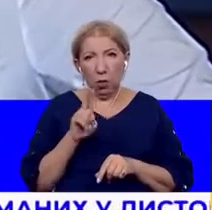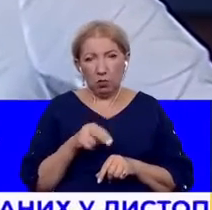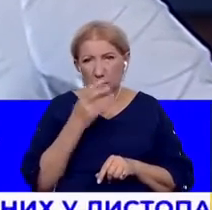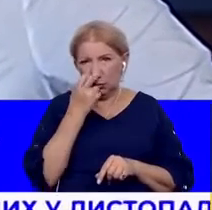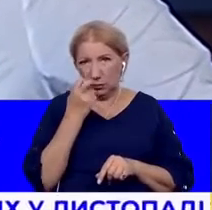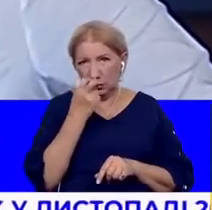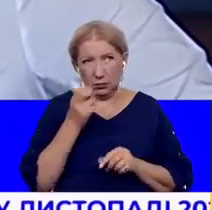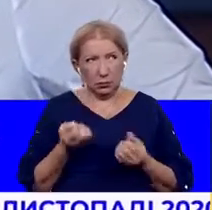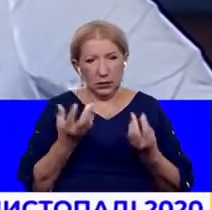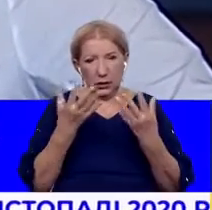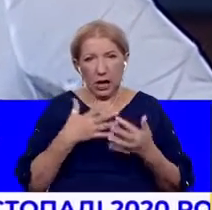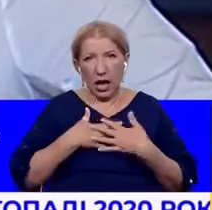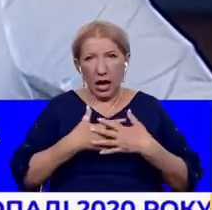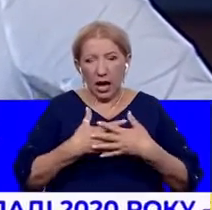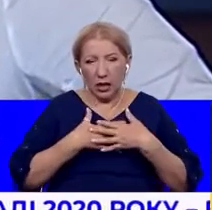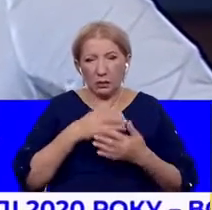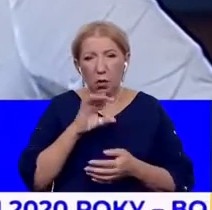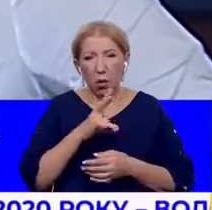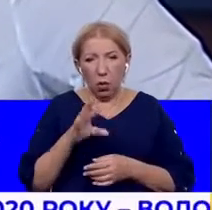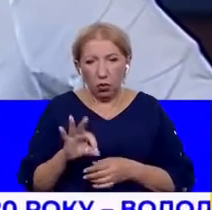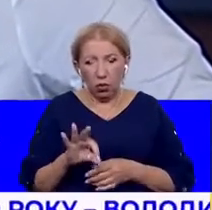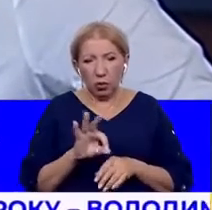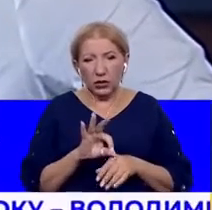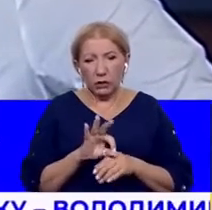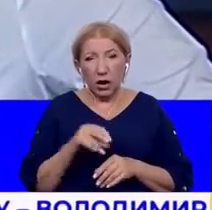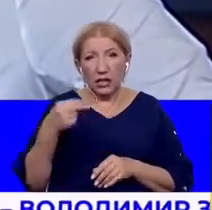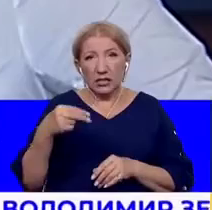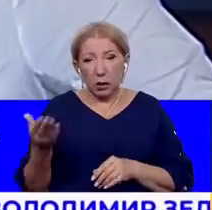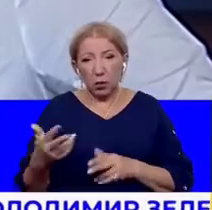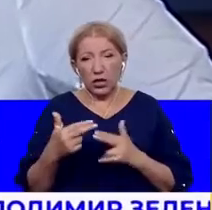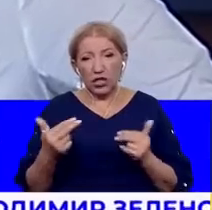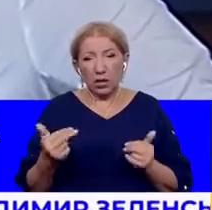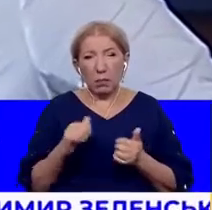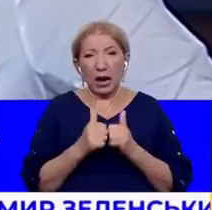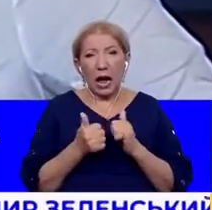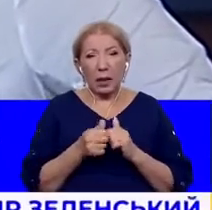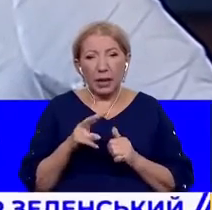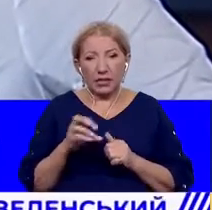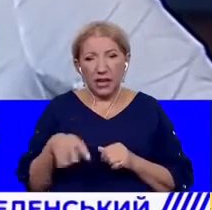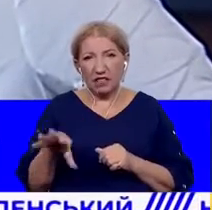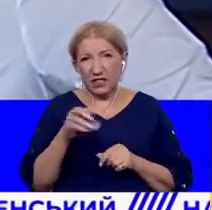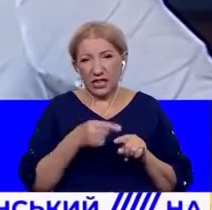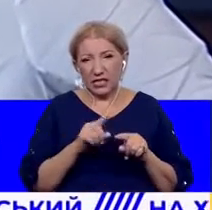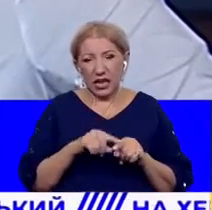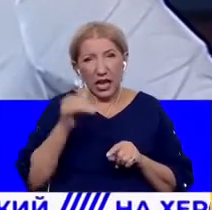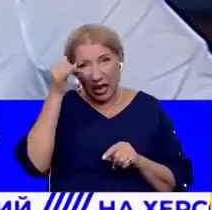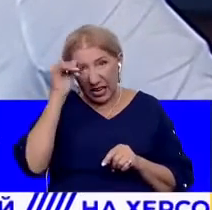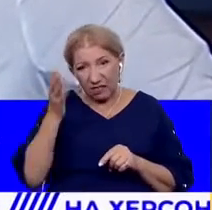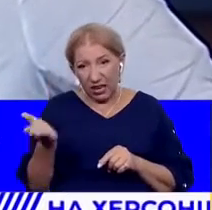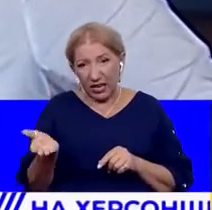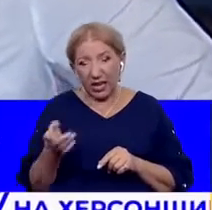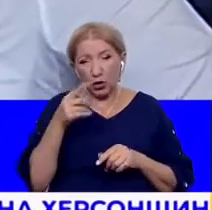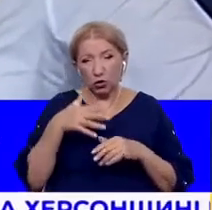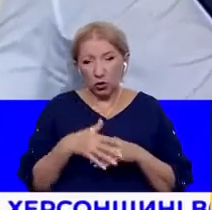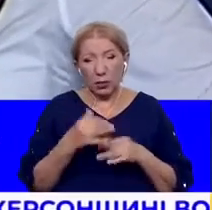помирають. Від астми, від онкозахворювань. Запоріжжя, Дніпро, Кам'янське. Це ж все Кривий Ріг.